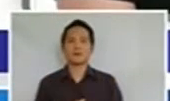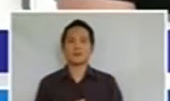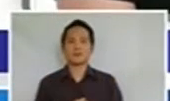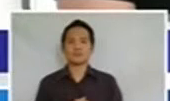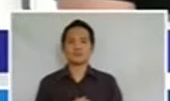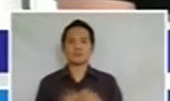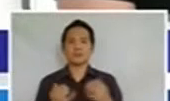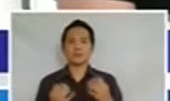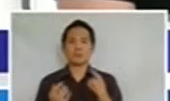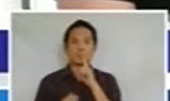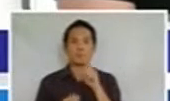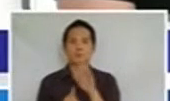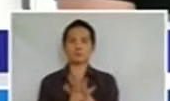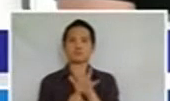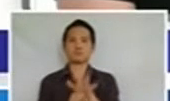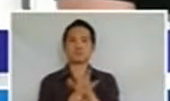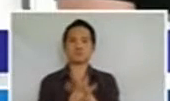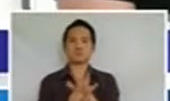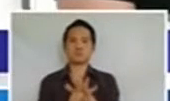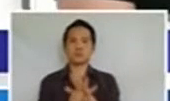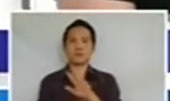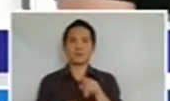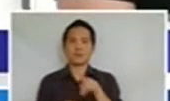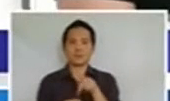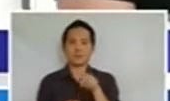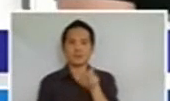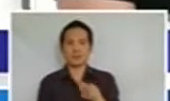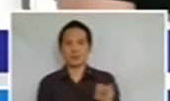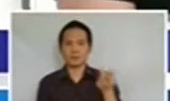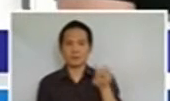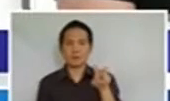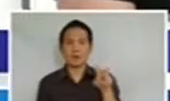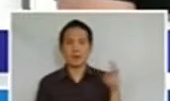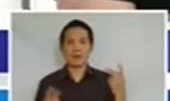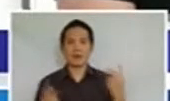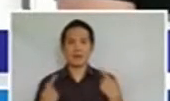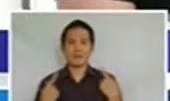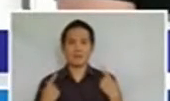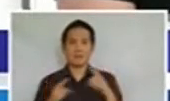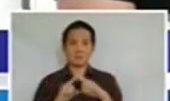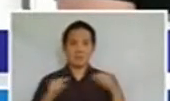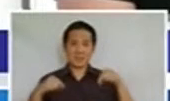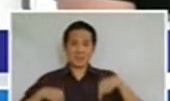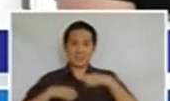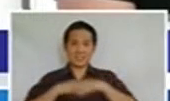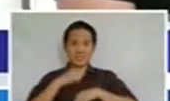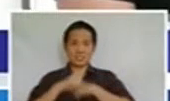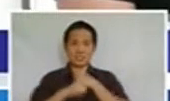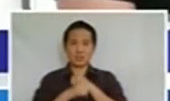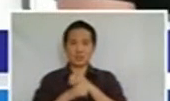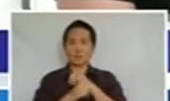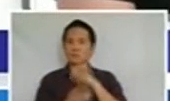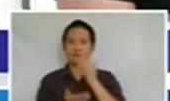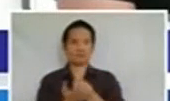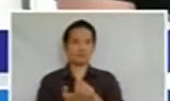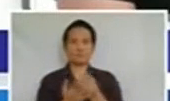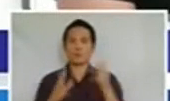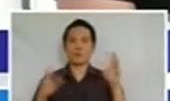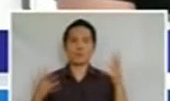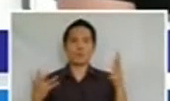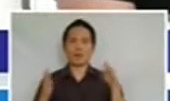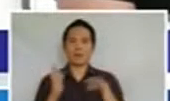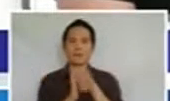na tangkilikin ang mga lokal na pasyalan at produkto para unti-unting maibangon ang turismo mula sa epekto